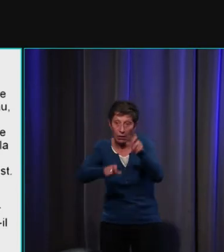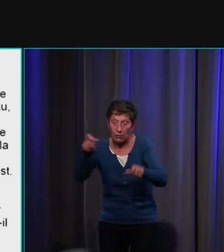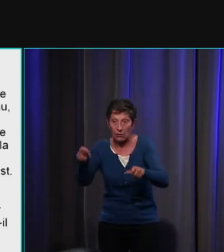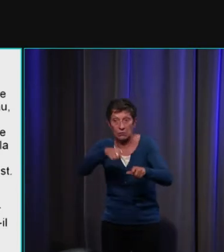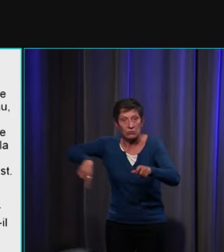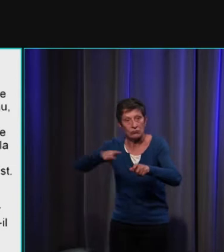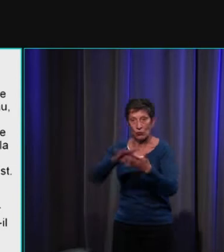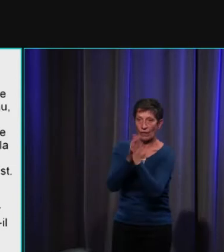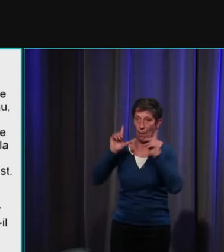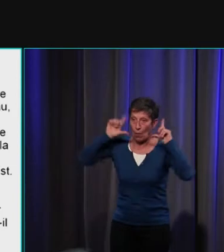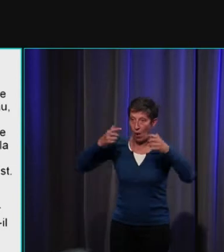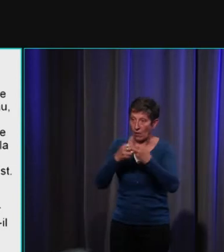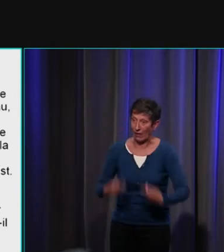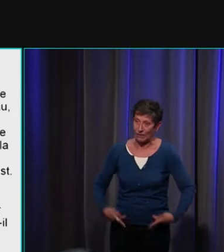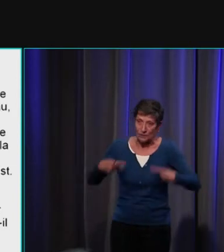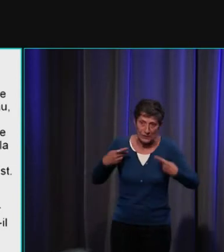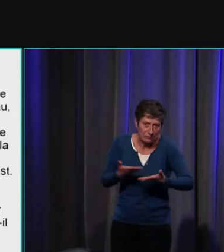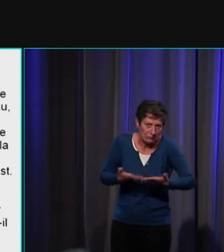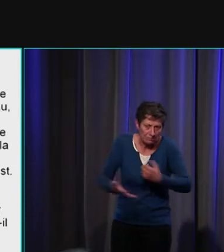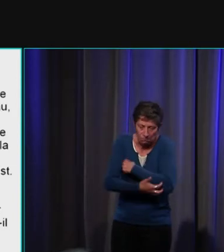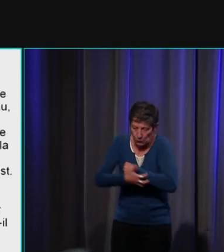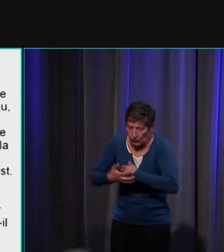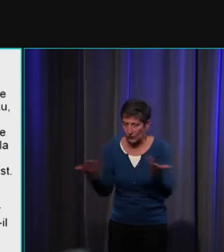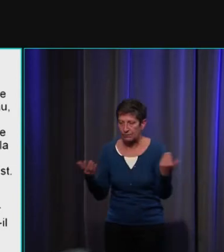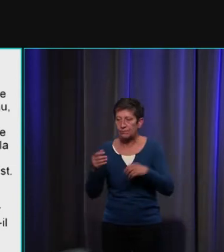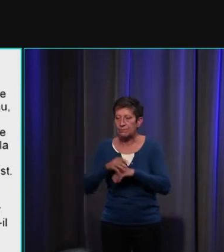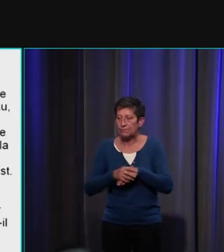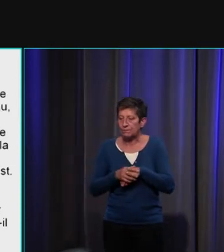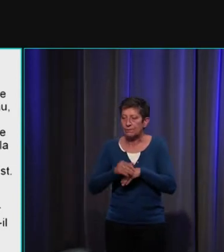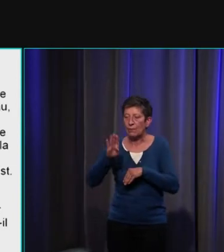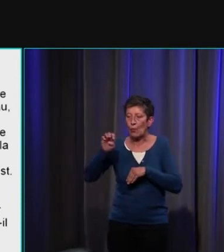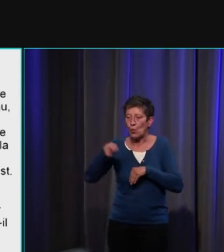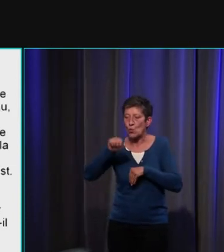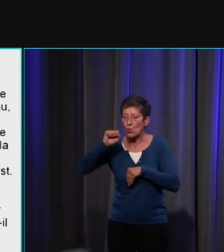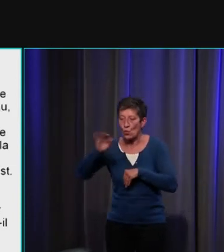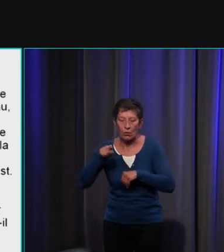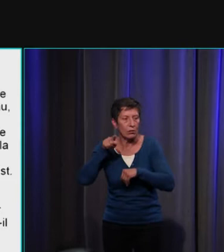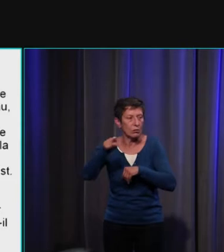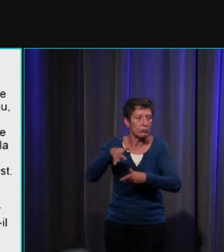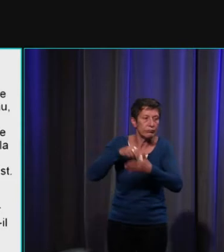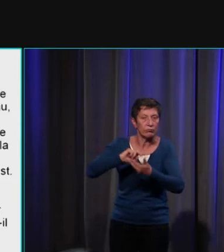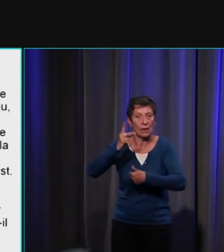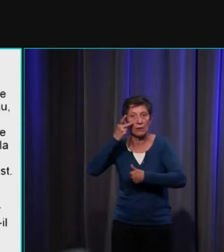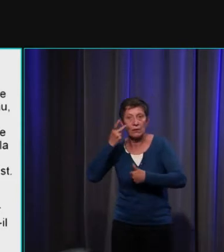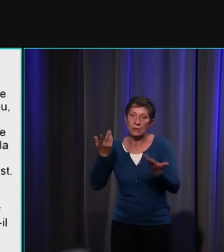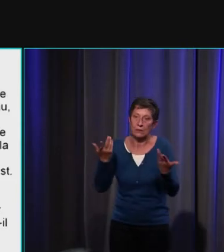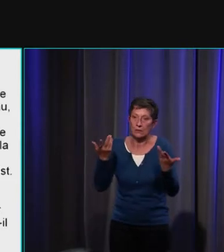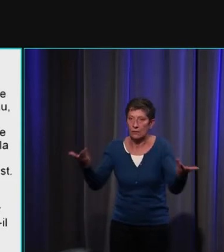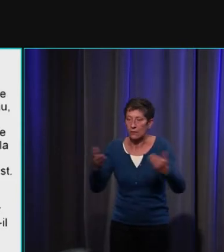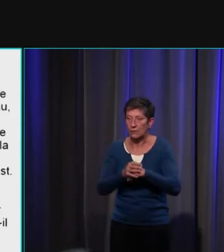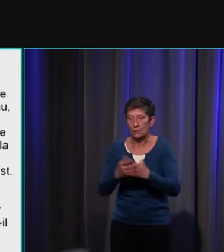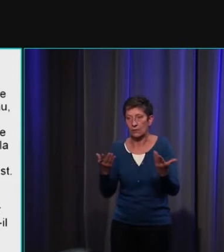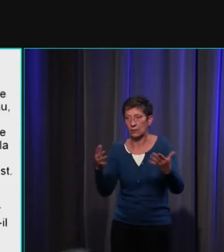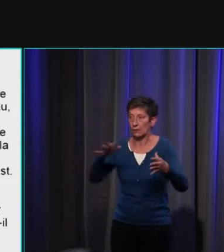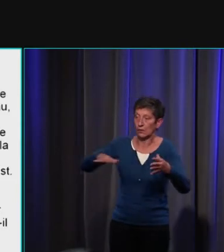bernard appartient la petite noblesse à l'aristocratie il est entouré de chevalier et il conçoit comme beaucoup de